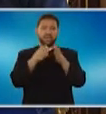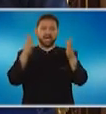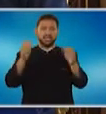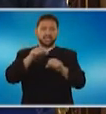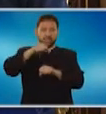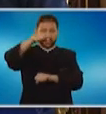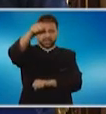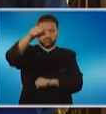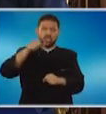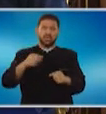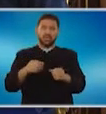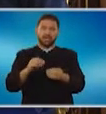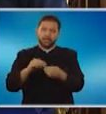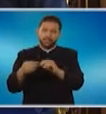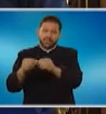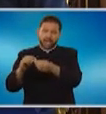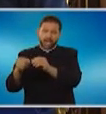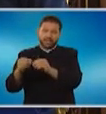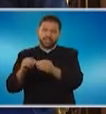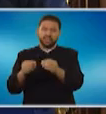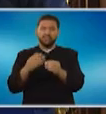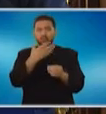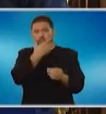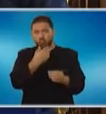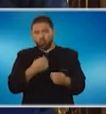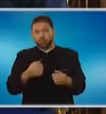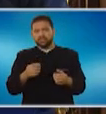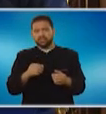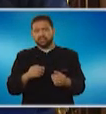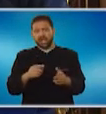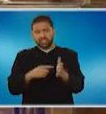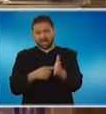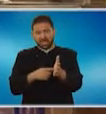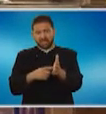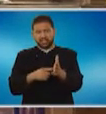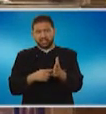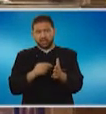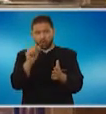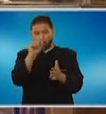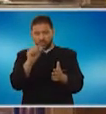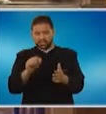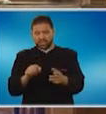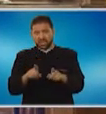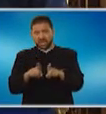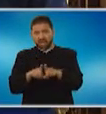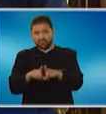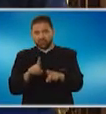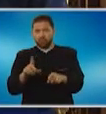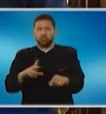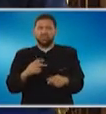epistolelor, îmbinate fericit astfel încât să dea un text unitar. Și nu e vorba de ceva